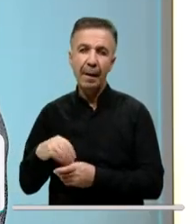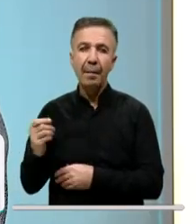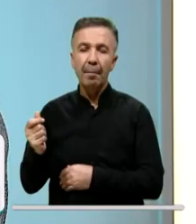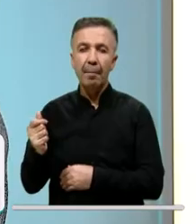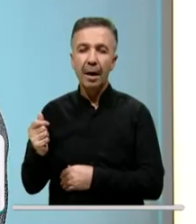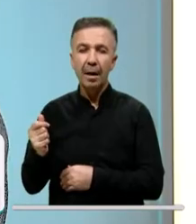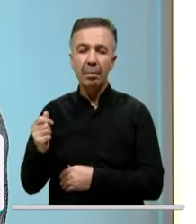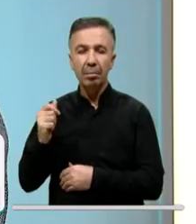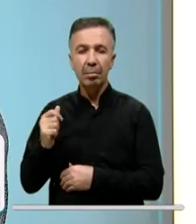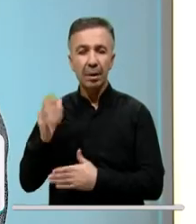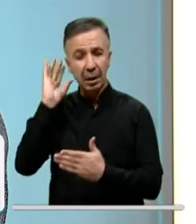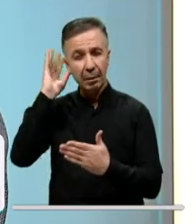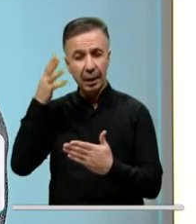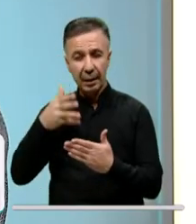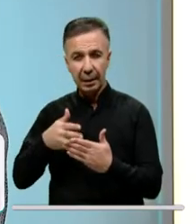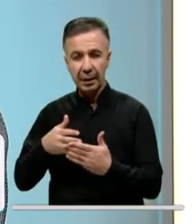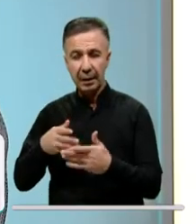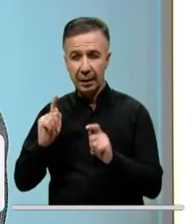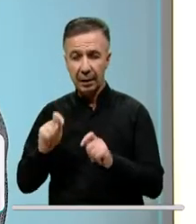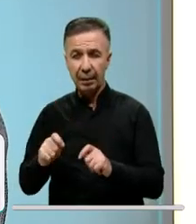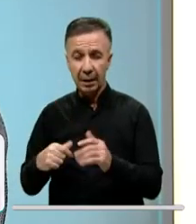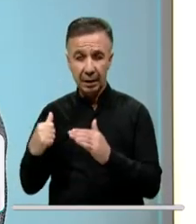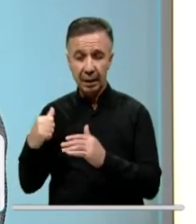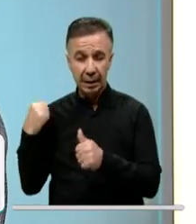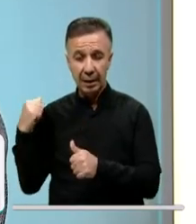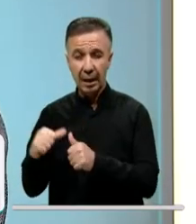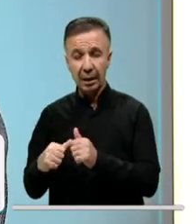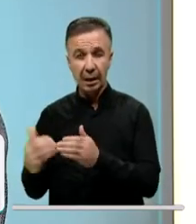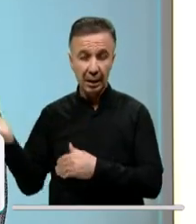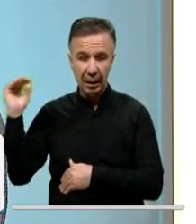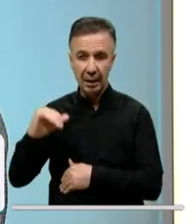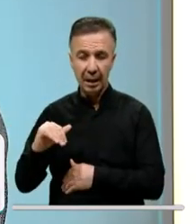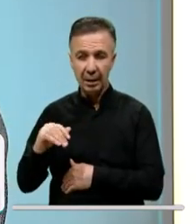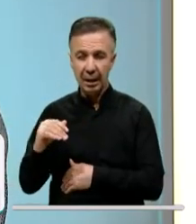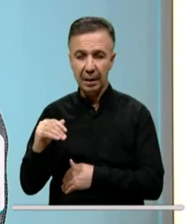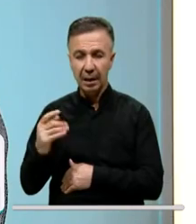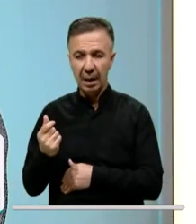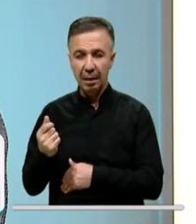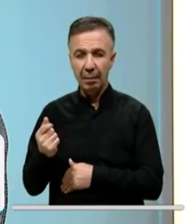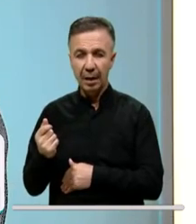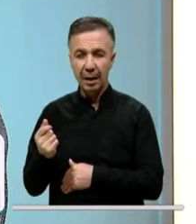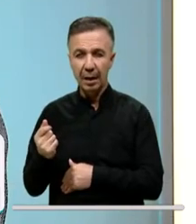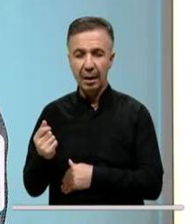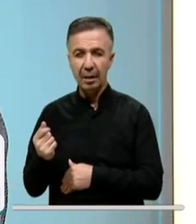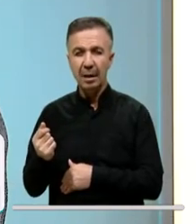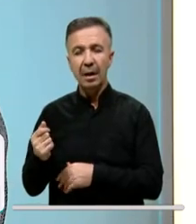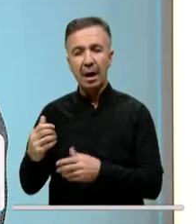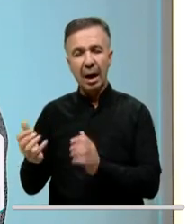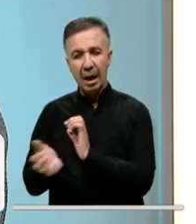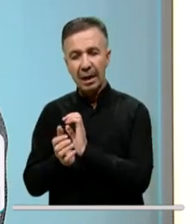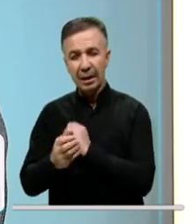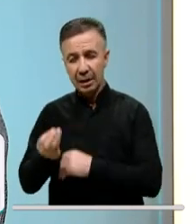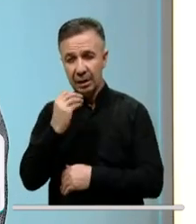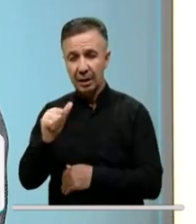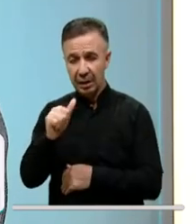iaşe ibadesini sağlayacak, tekrar geri dönüp getirecek ve geride bıraktıklarının da nafakasını karşılayacak bir